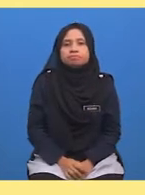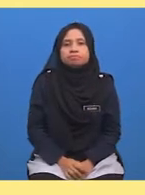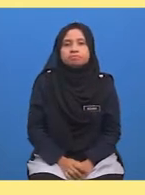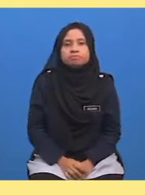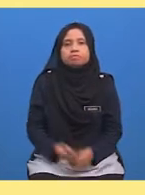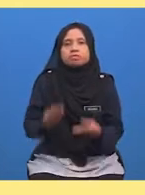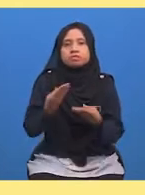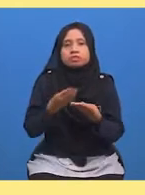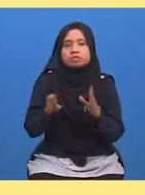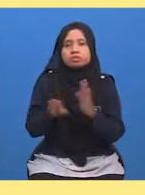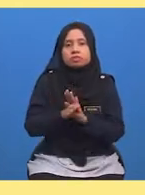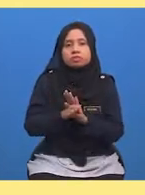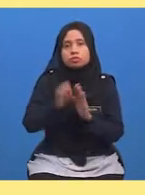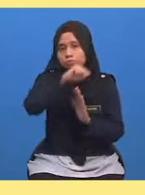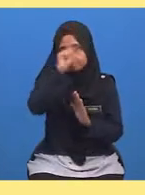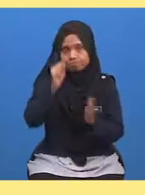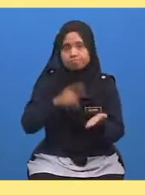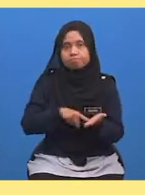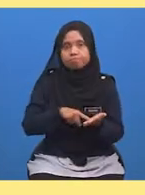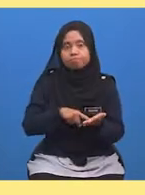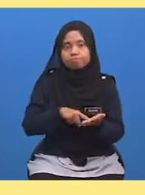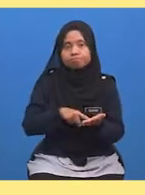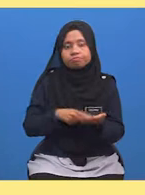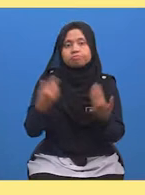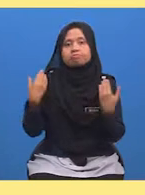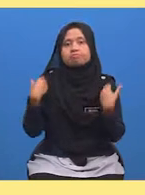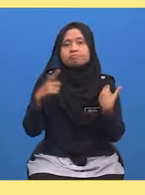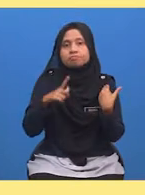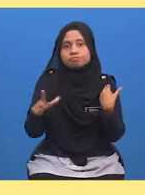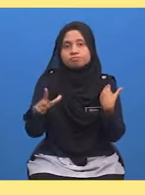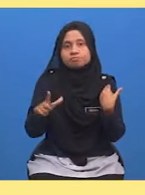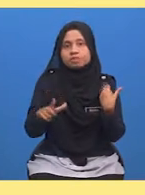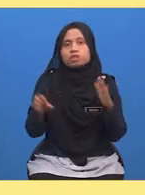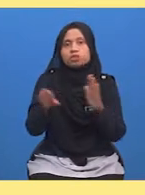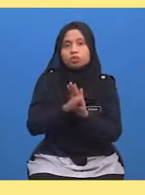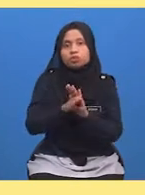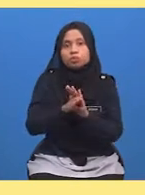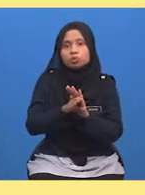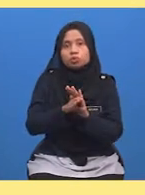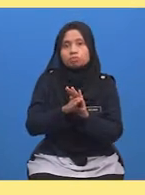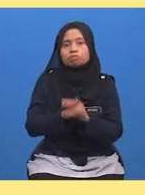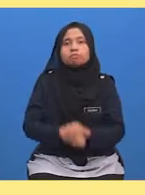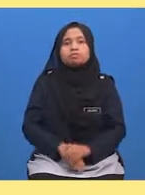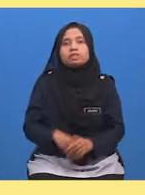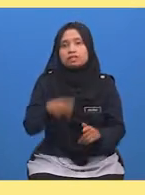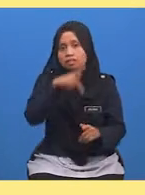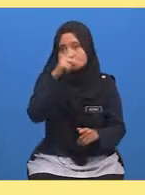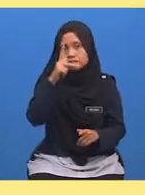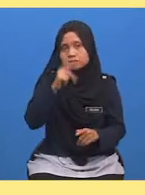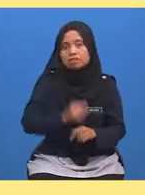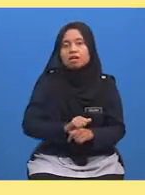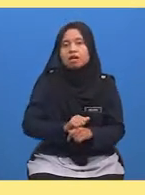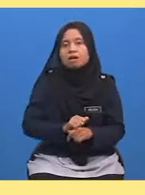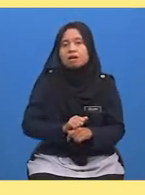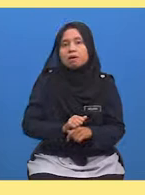Bagi contoh soalan ini merupakan contoh esei konsep kerana